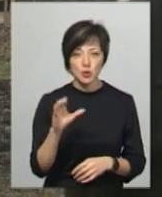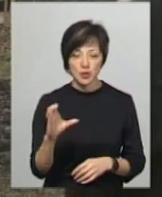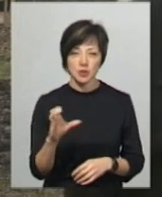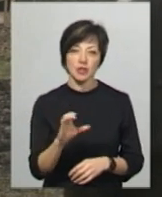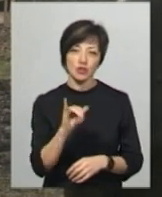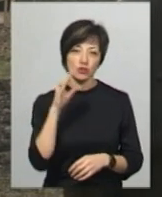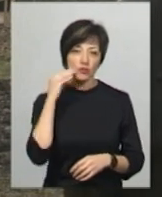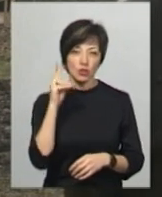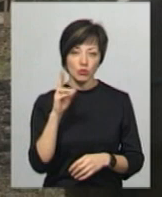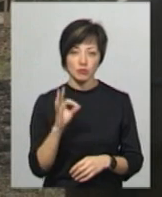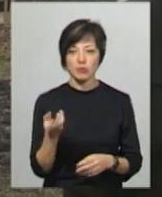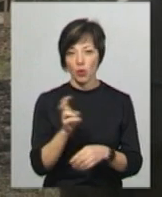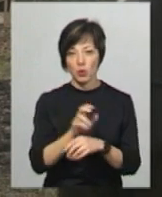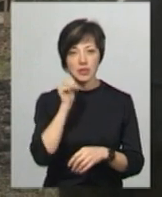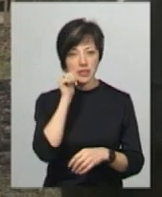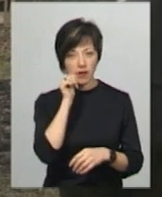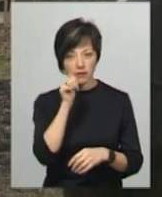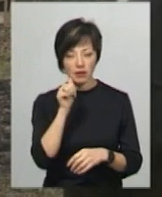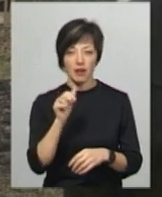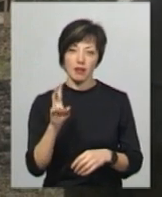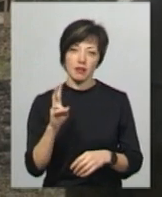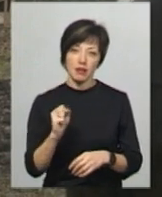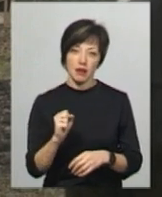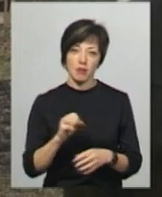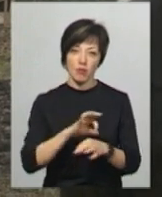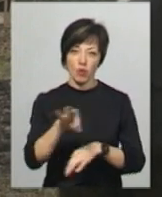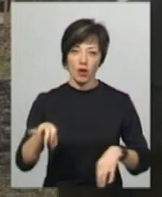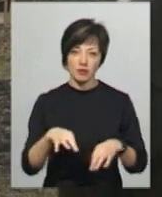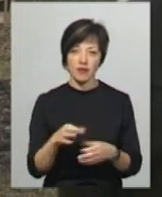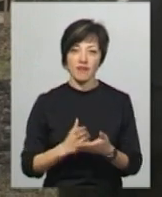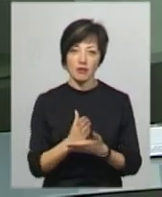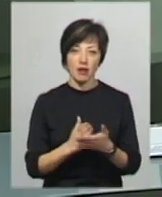Григорович Шевченко, приходьте завтра на проєкт «Ветеран».